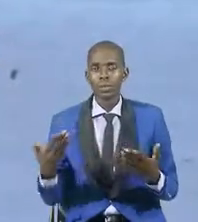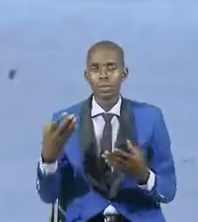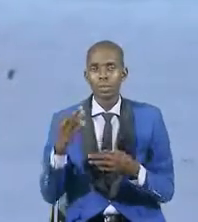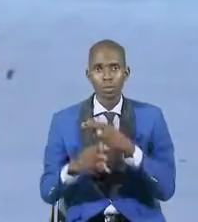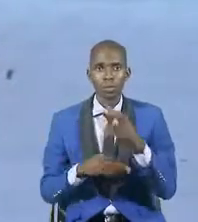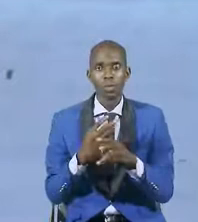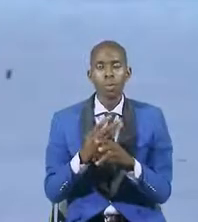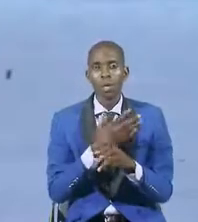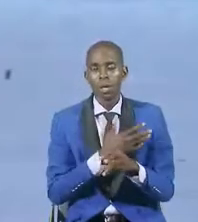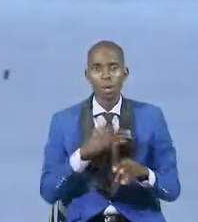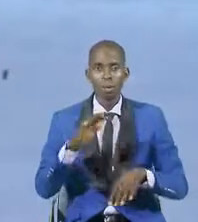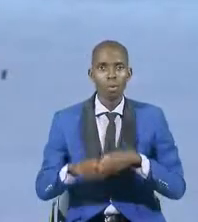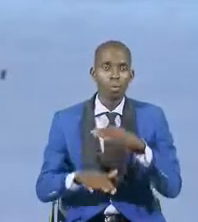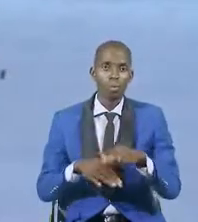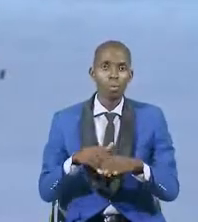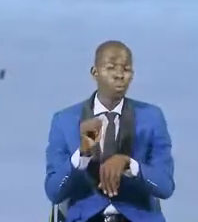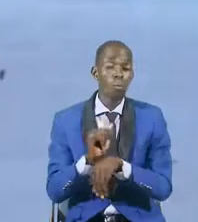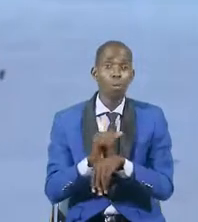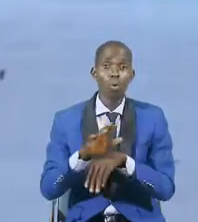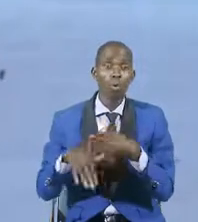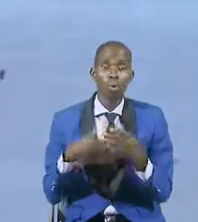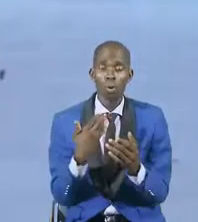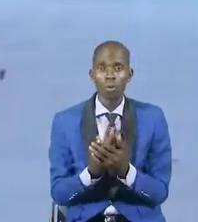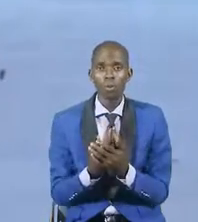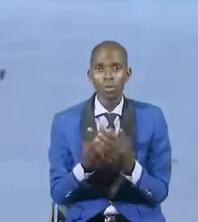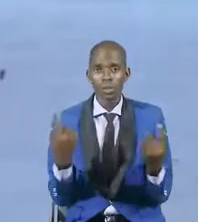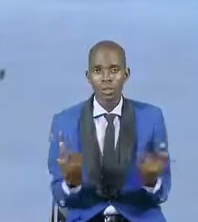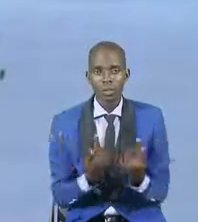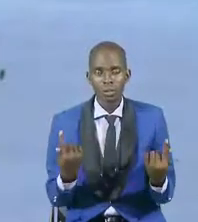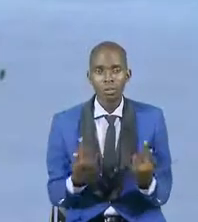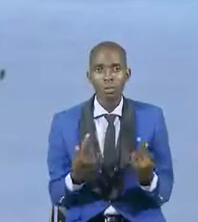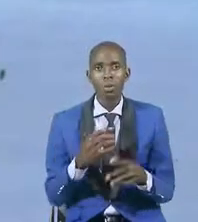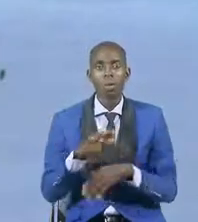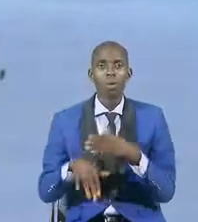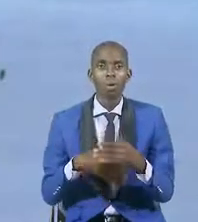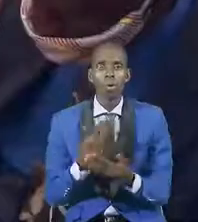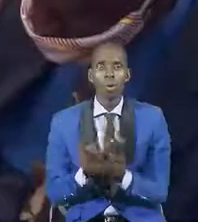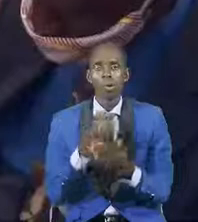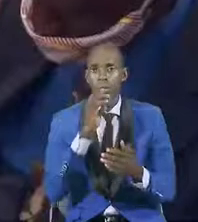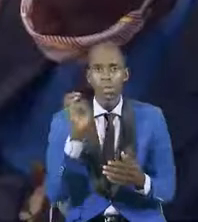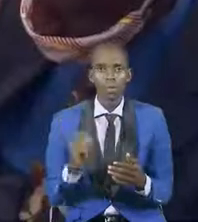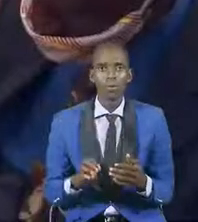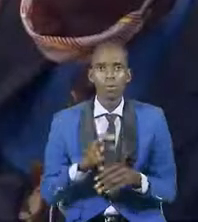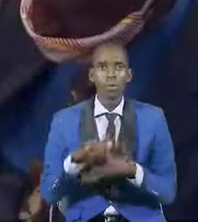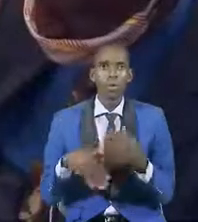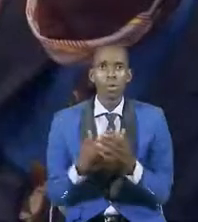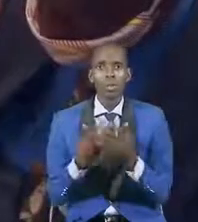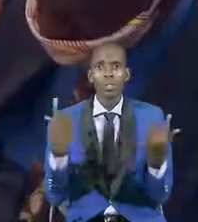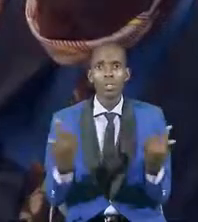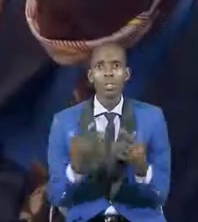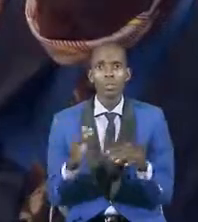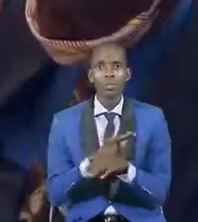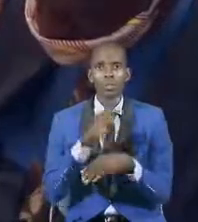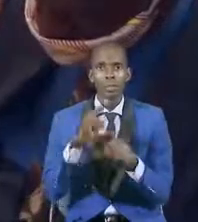commettre toute espèce d'impureté, toute espèce d'iniquité, toute espèce de mal,